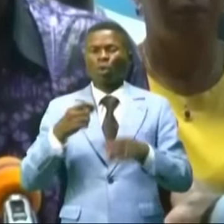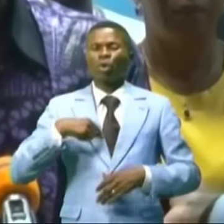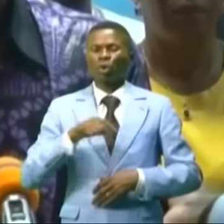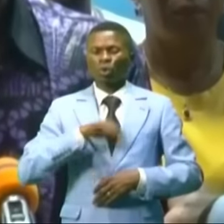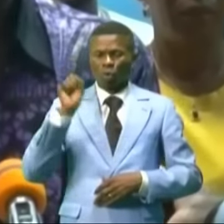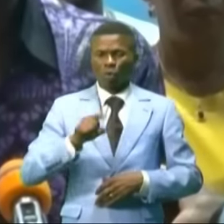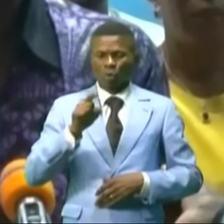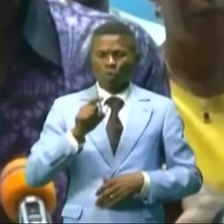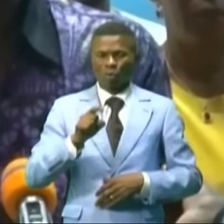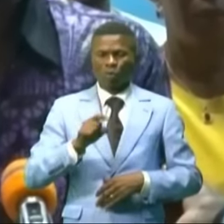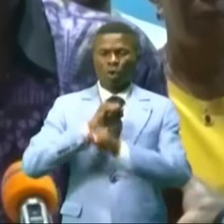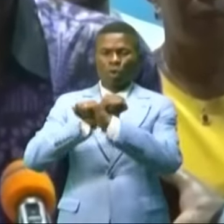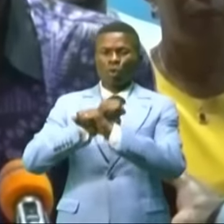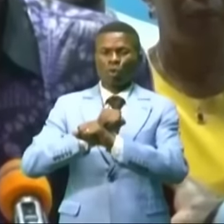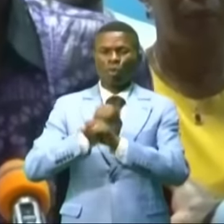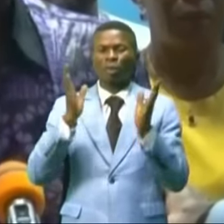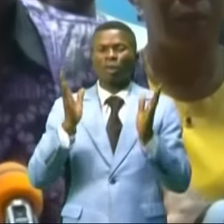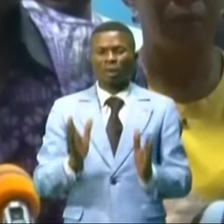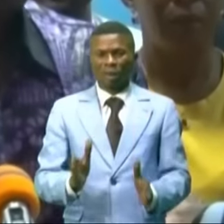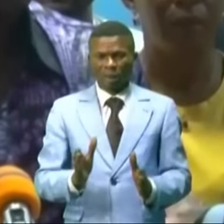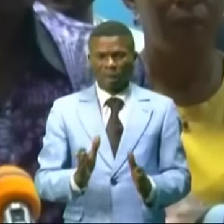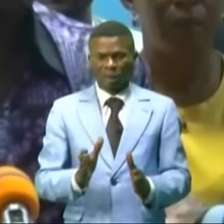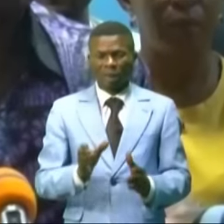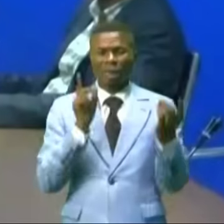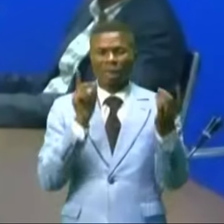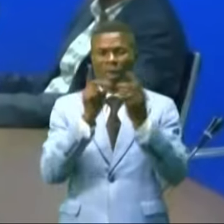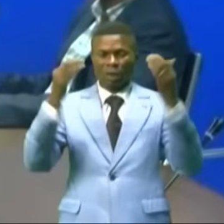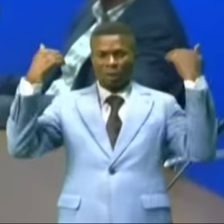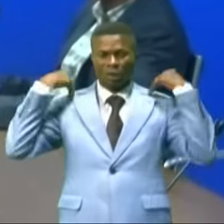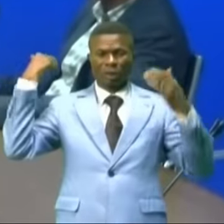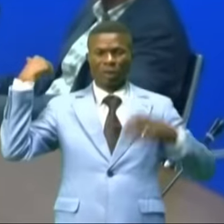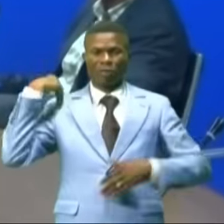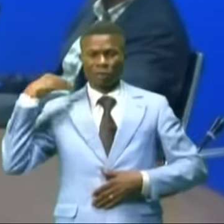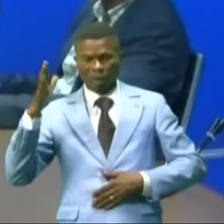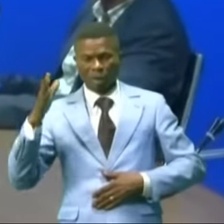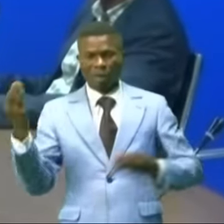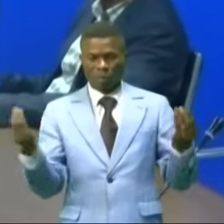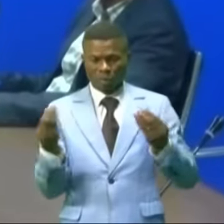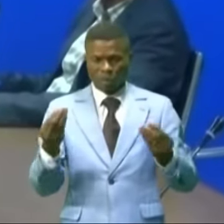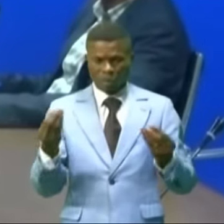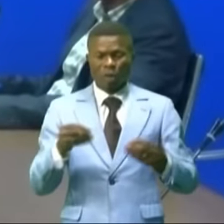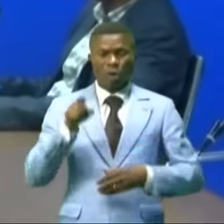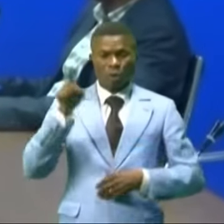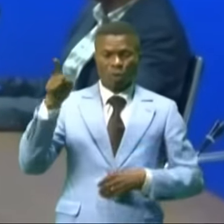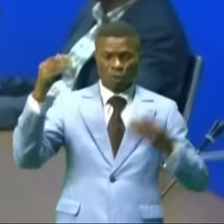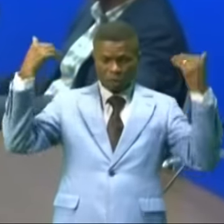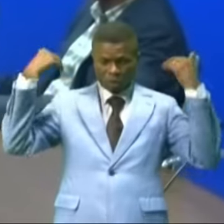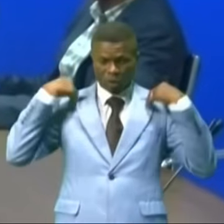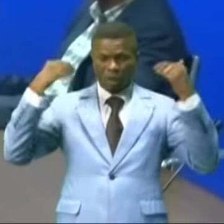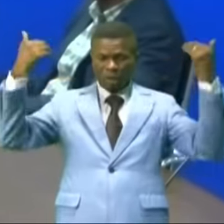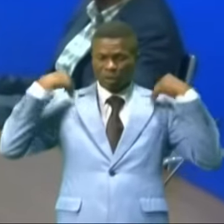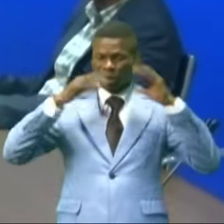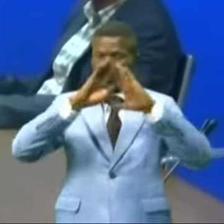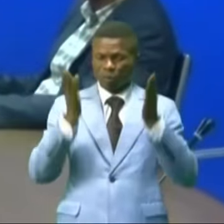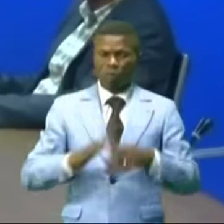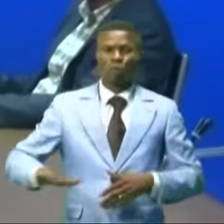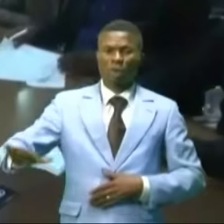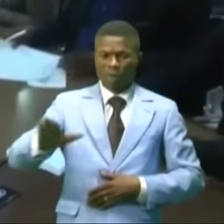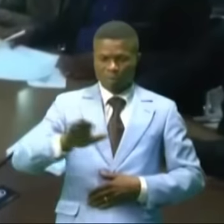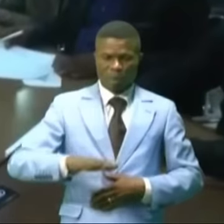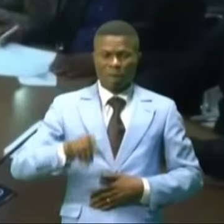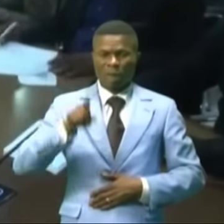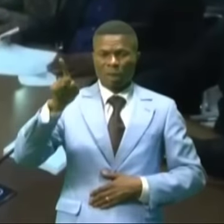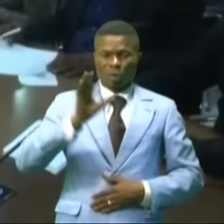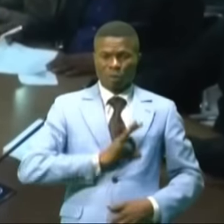bases syndicales, et rencontrer le chef de l'État parce que c'est lui le gérant de la nation, c'est lui